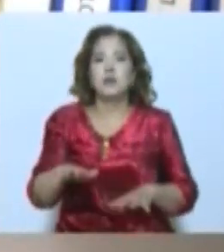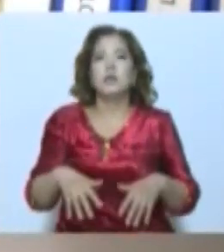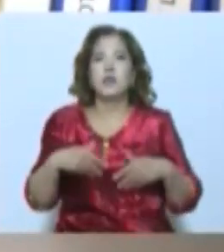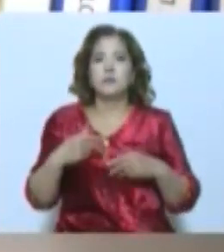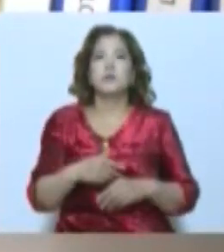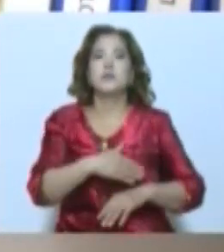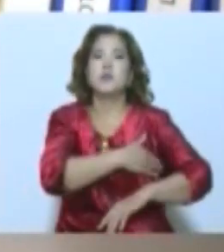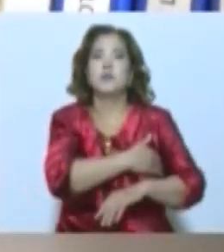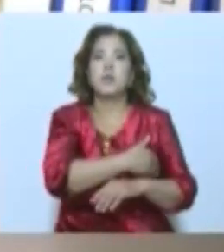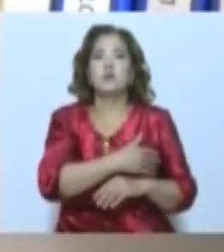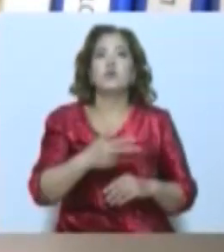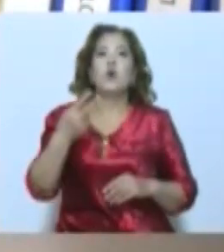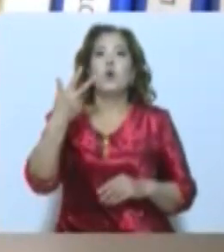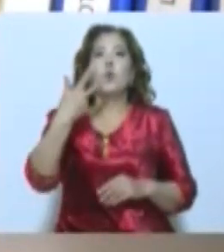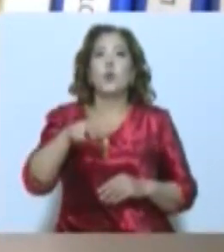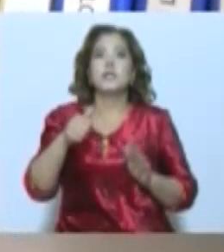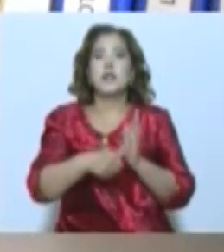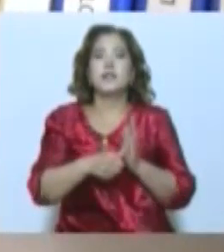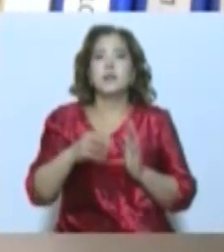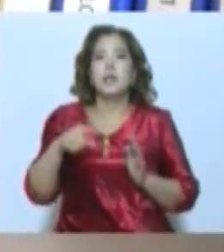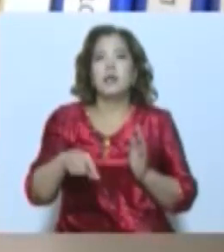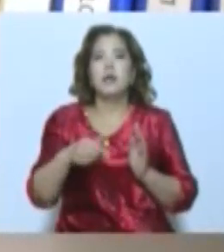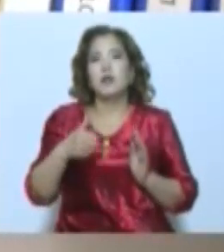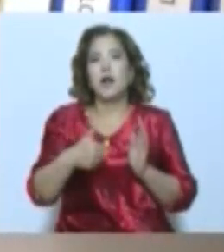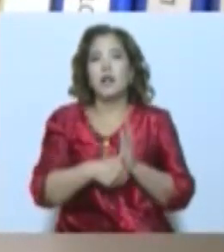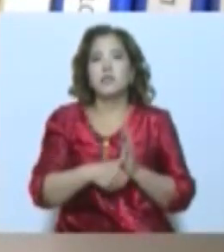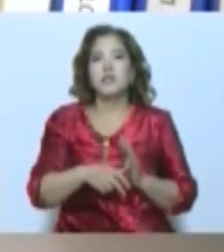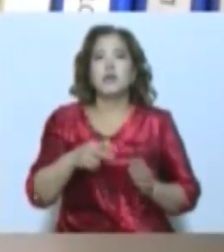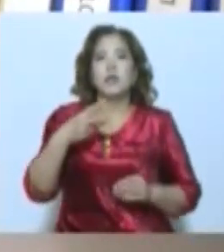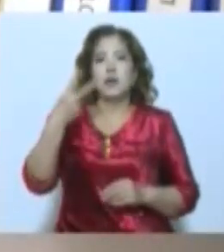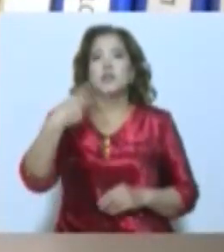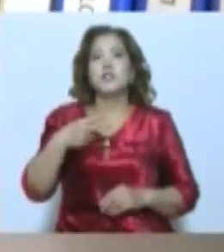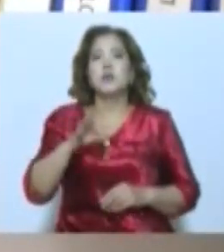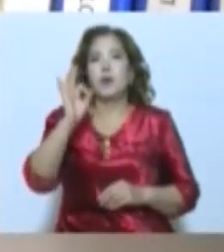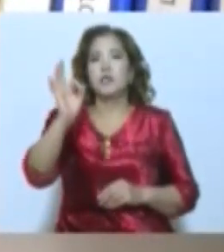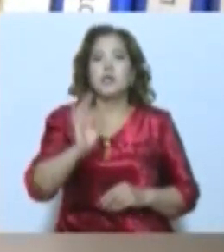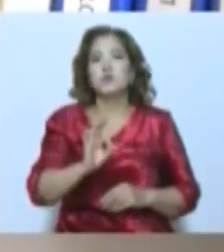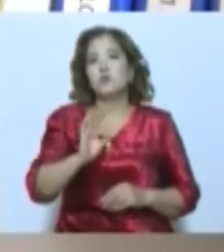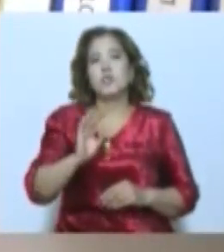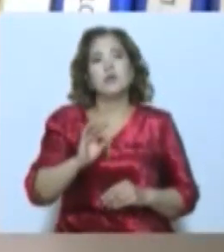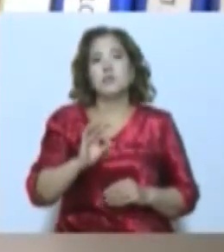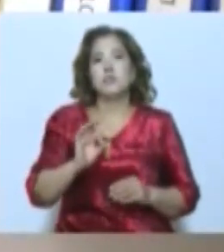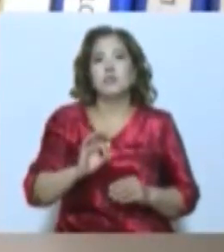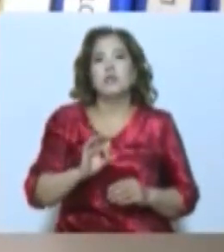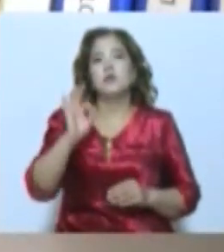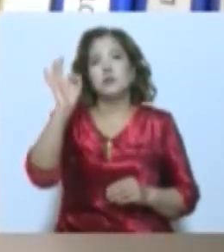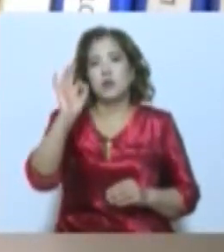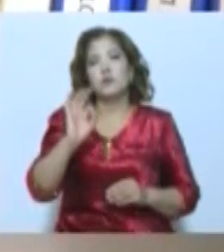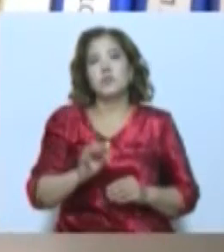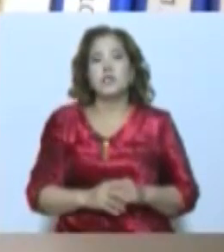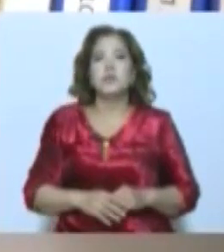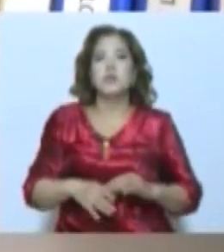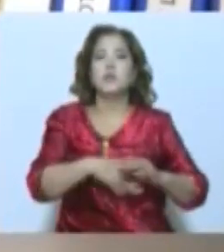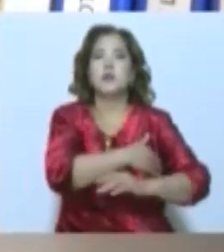температурасын 36-6 температурадан 20 градусқа дейін температурасын түсірдік. Сөйтіп түсіріп,